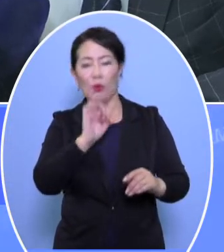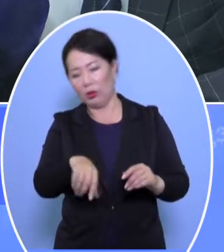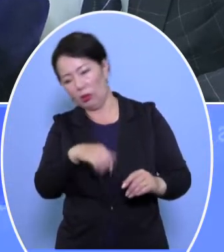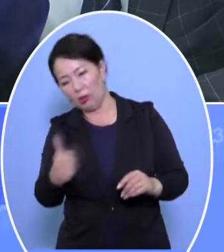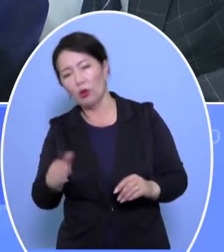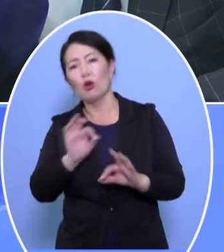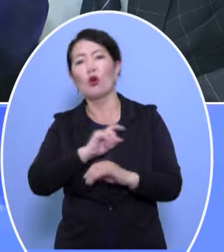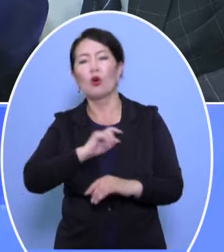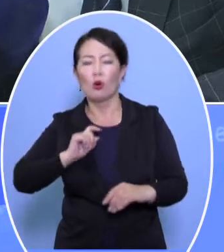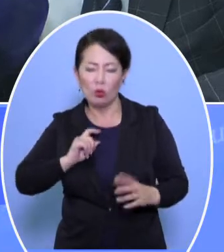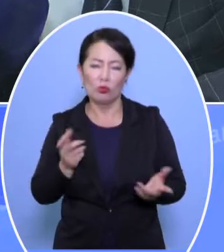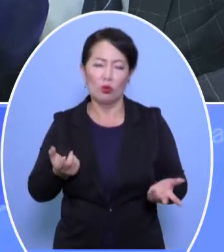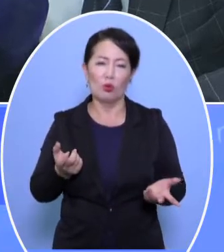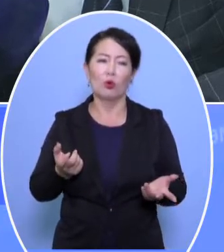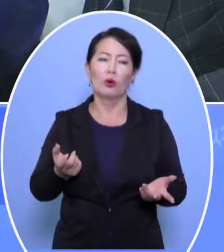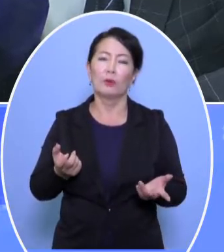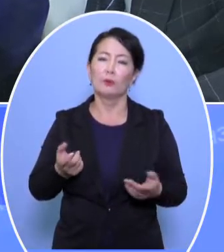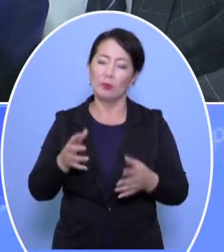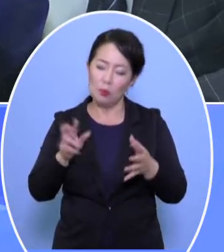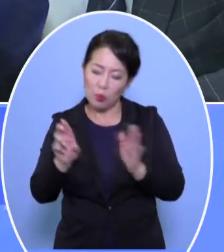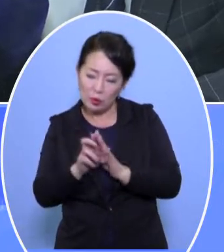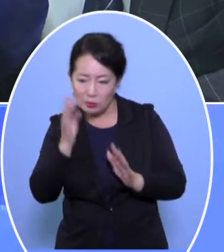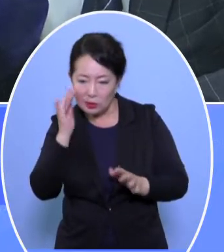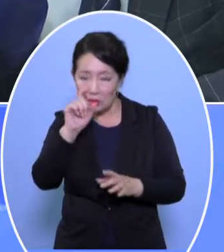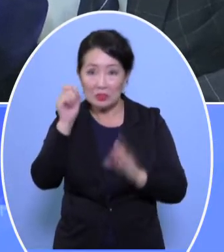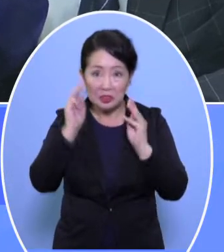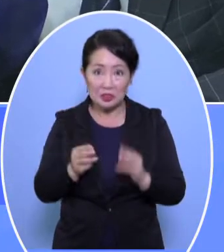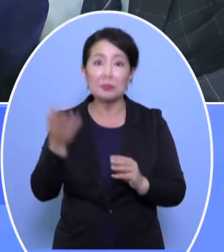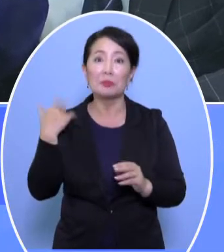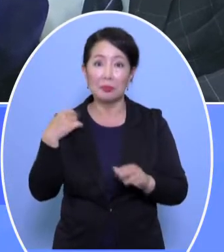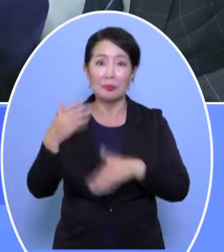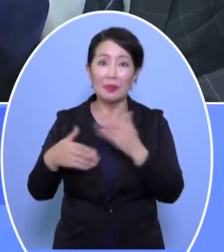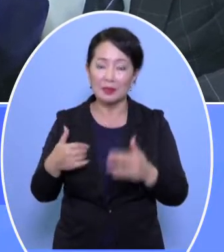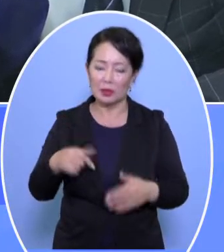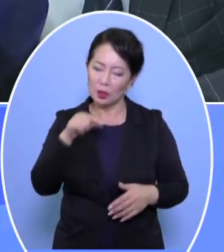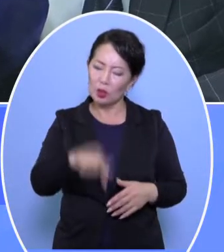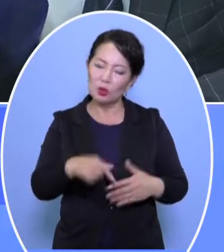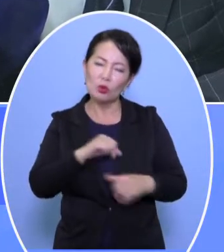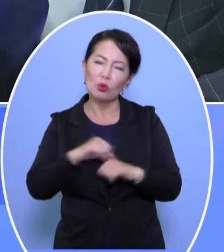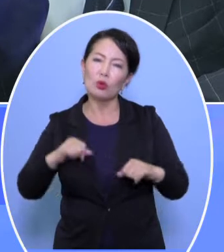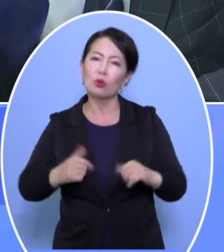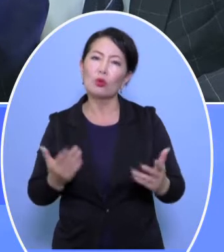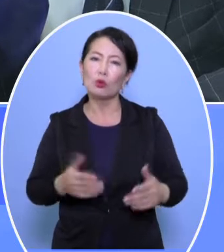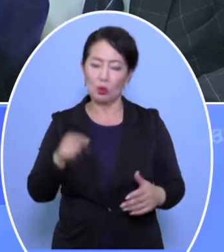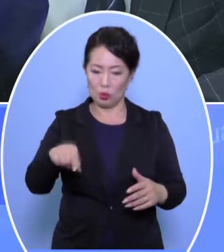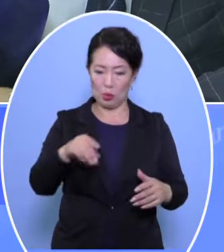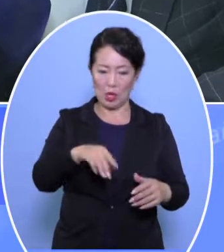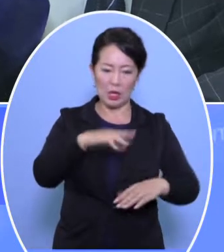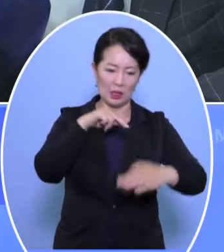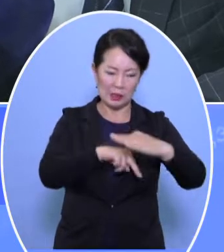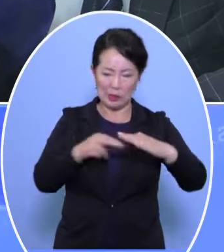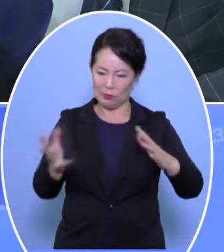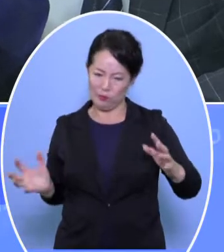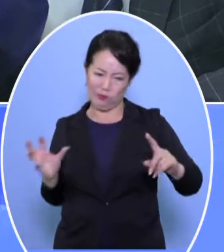хүүхдүүд нь бол одоо өөр өөрийнхөө одоо боломжоор асуудлаа шийддэг. Энэ нь өөрөө одоо